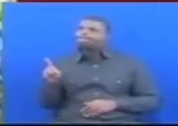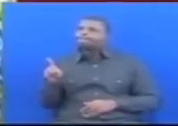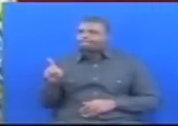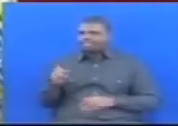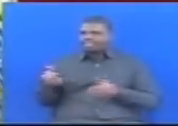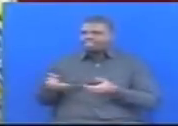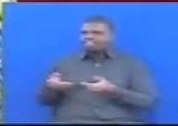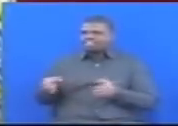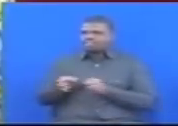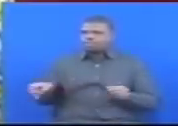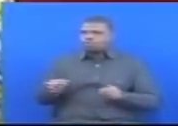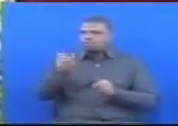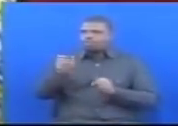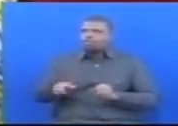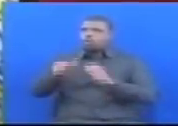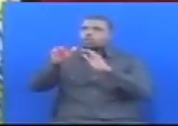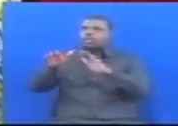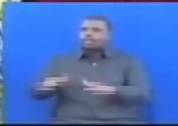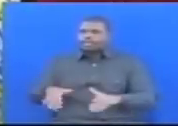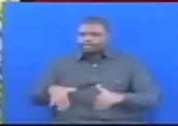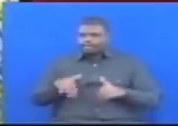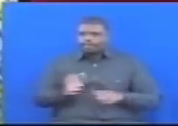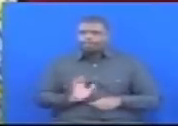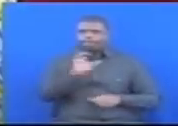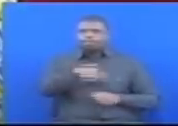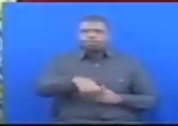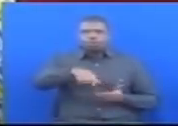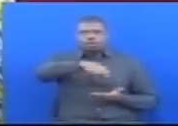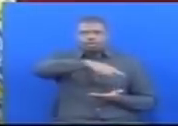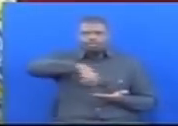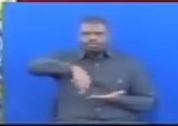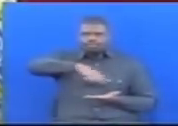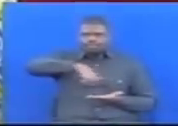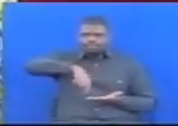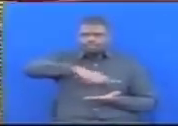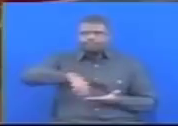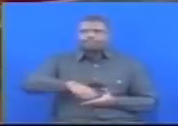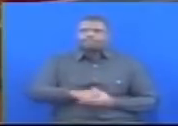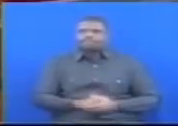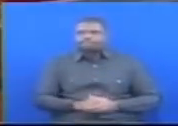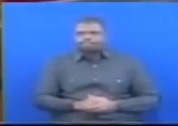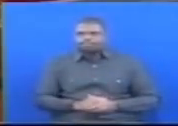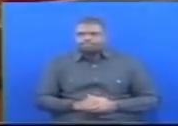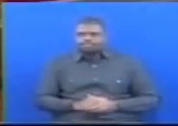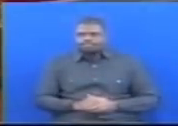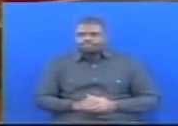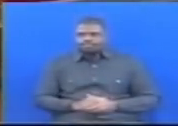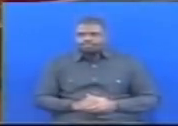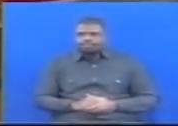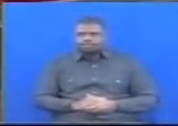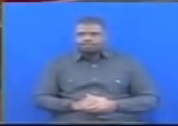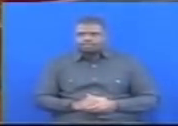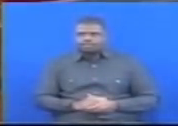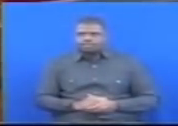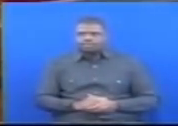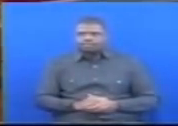bunge wa viti maalum kwa mjini, kama ifuatavyo. Mheshimiwa